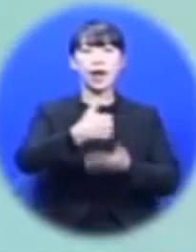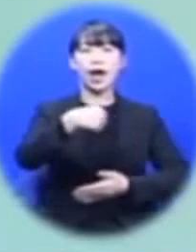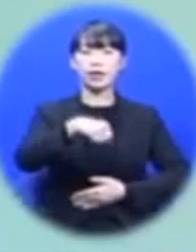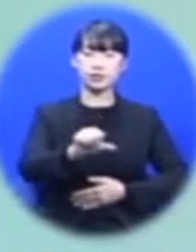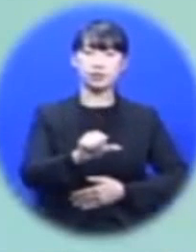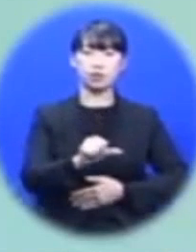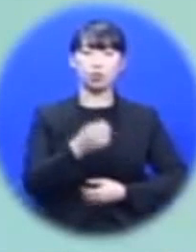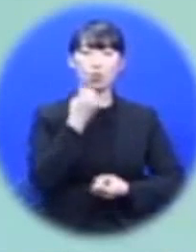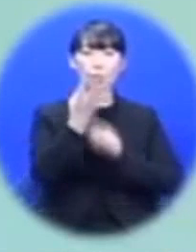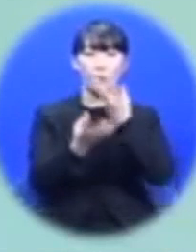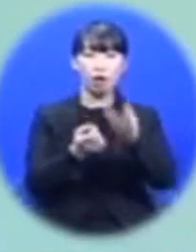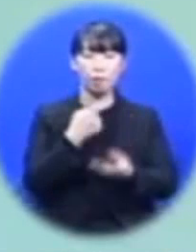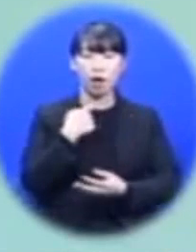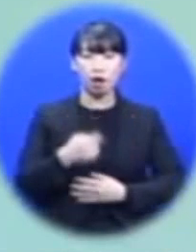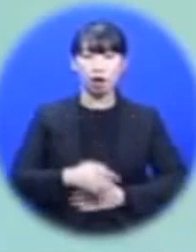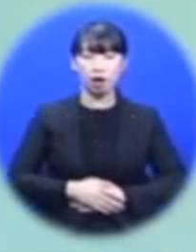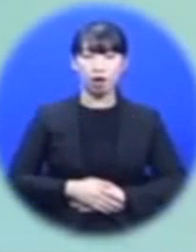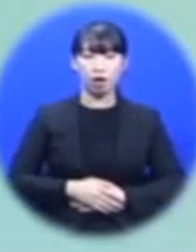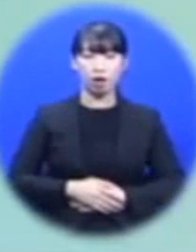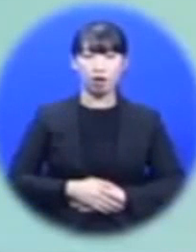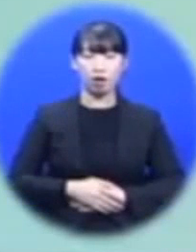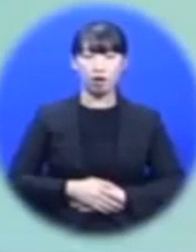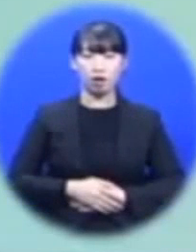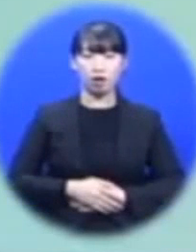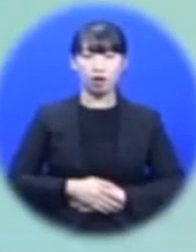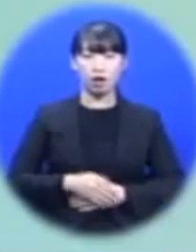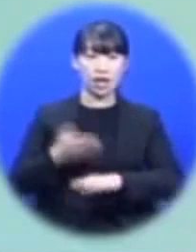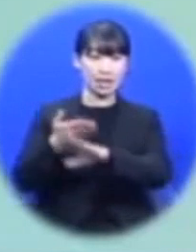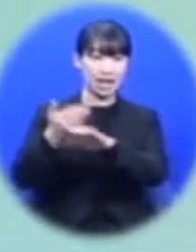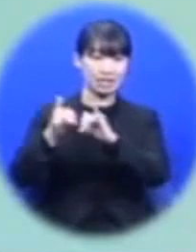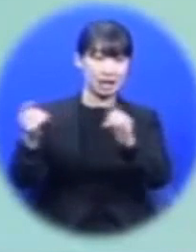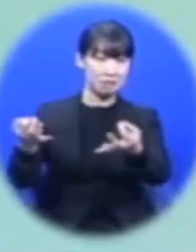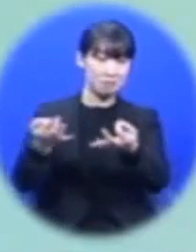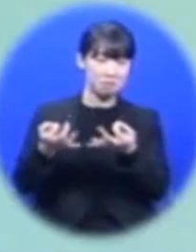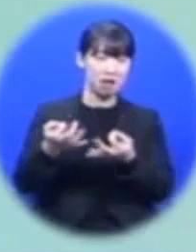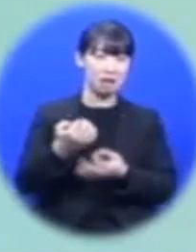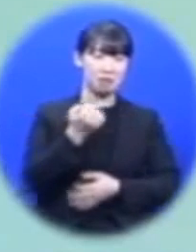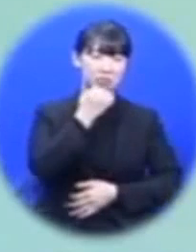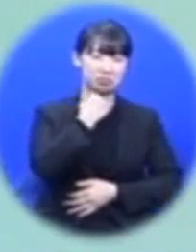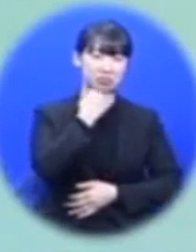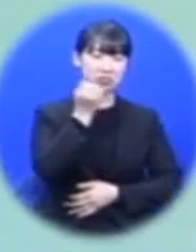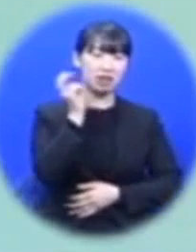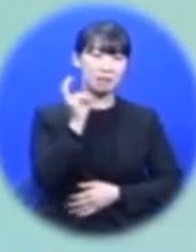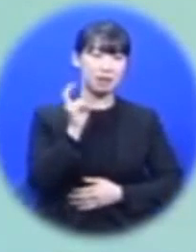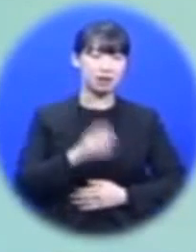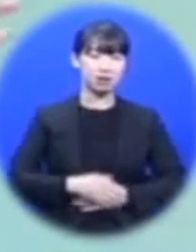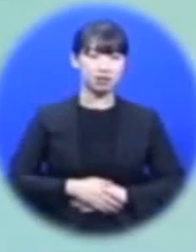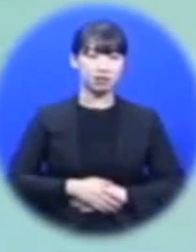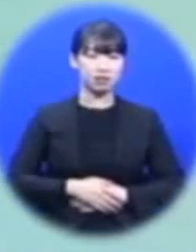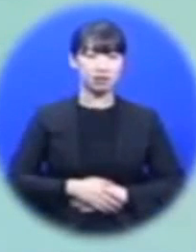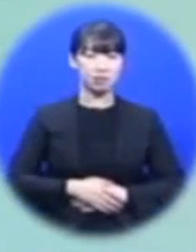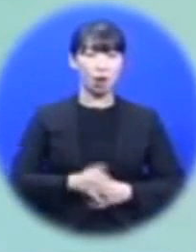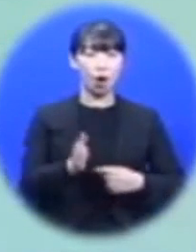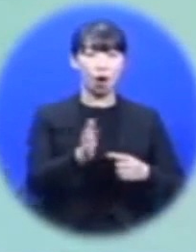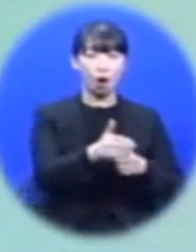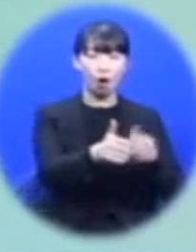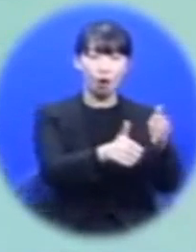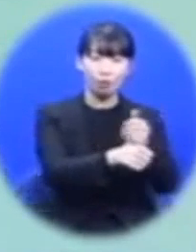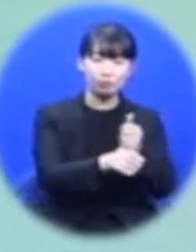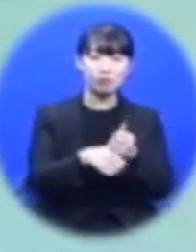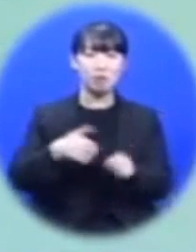아들이시다 아마 다른 사람들이 보았으면 웃었을 거예 웃었을 야 너희들끼리 뭐 지금 뭐 짜고 뭐